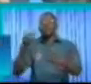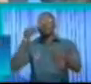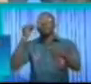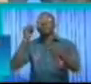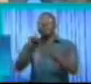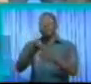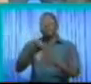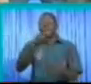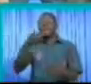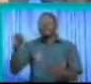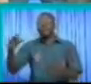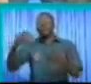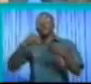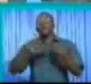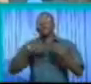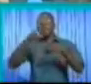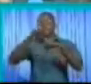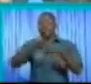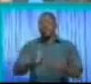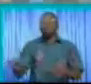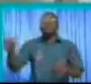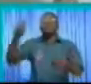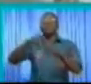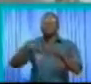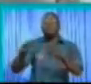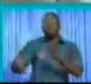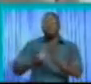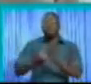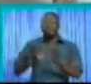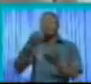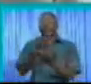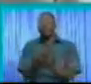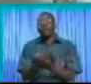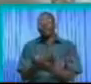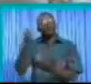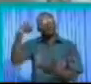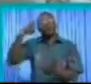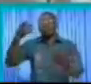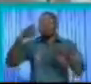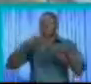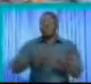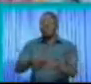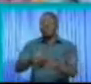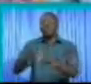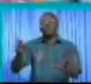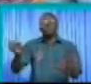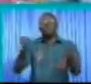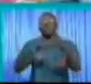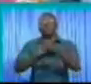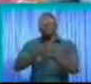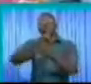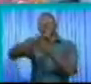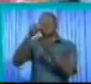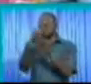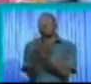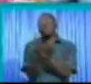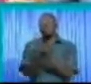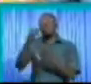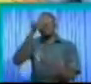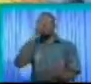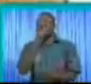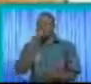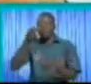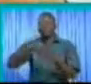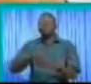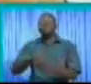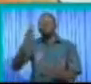Faso bénéficie de l'appui des partenaires techniques et financiers. Des partenaires qui souhaitent l'implication de la société civile et du secteur privé dans les politiques